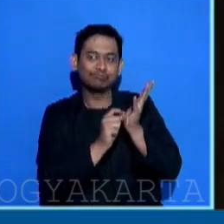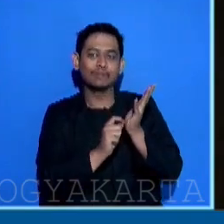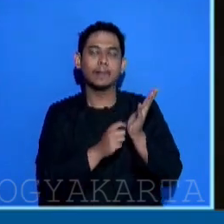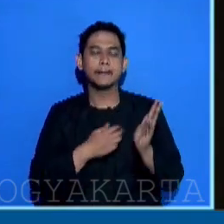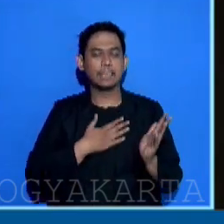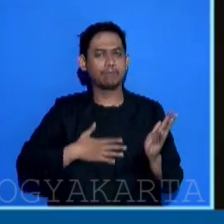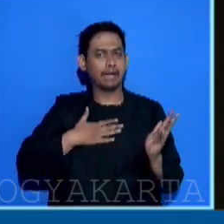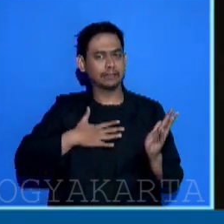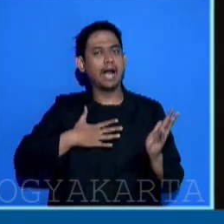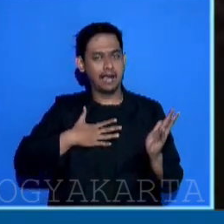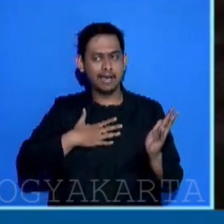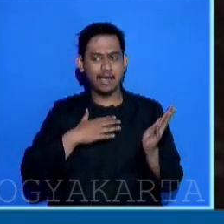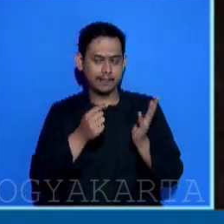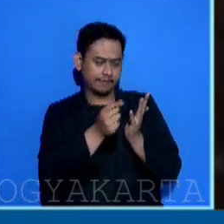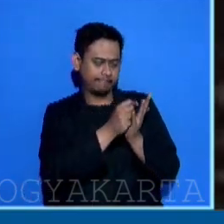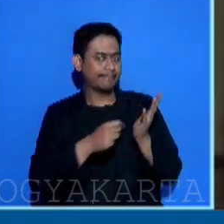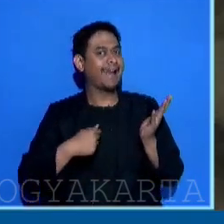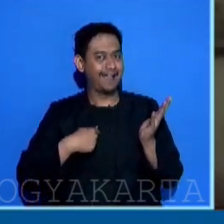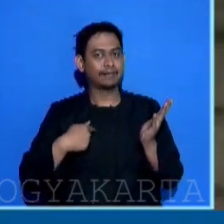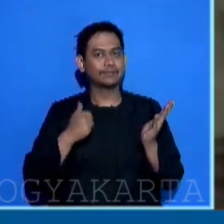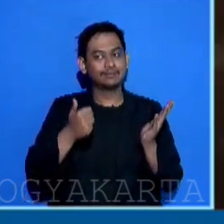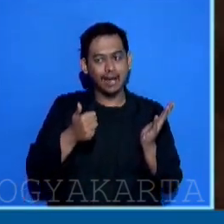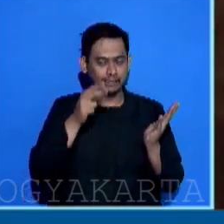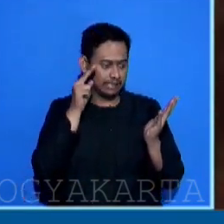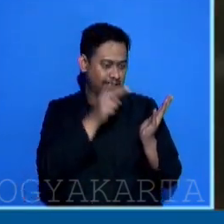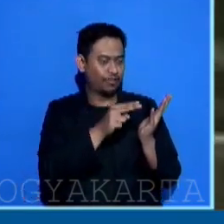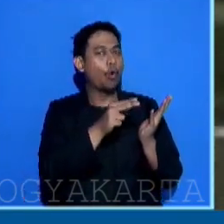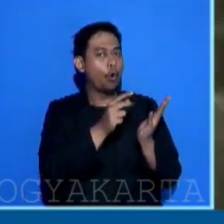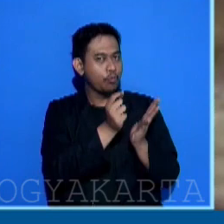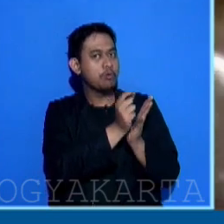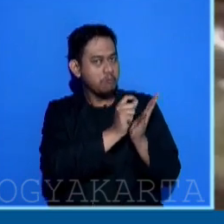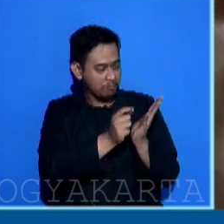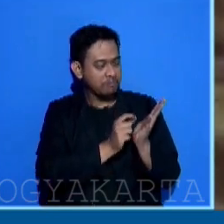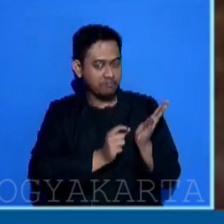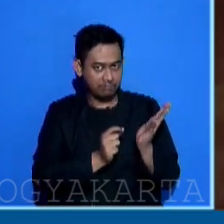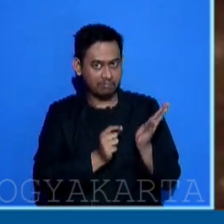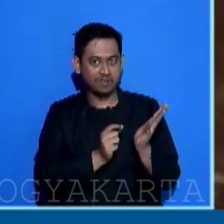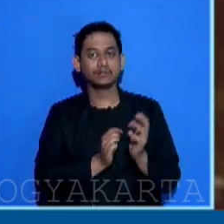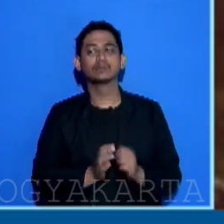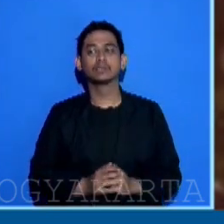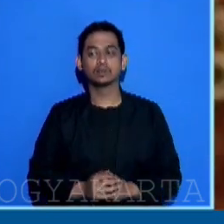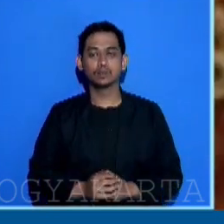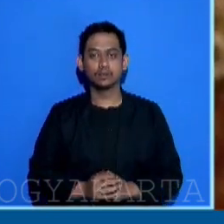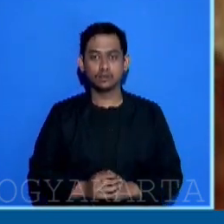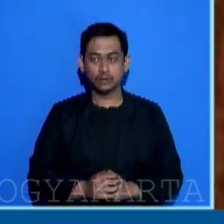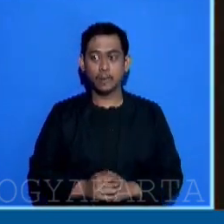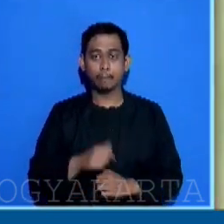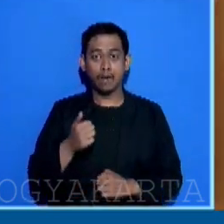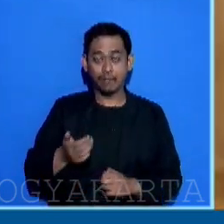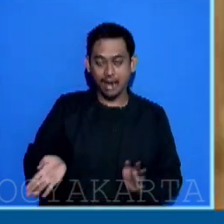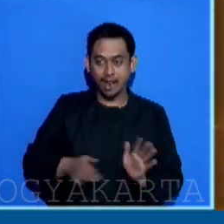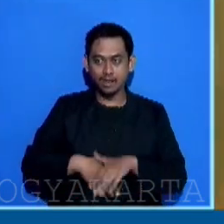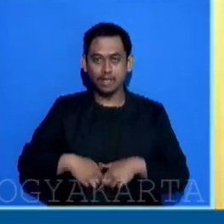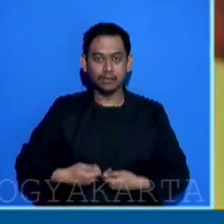kesakralan kau KH saking cakrik-cakrik mirunggan ingkang dipun damel Lan namung pikantuk dipun agem dening Sultan dalah